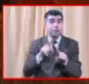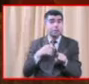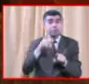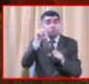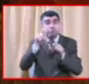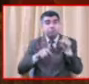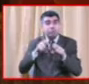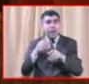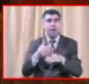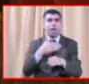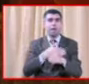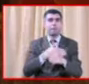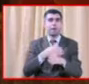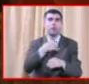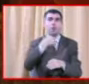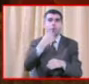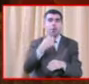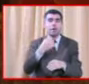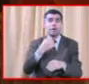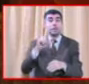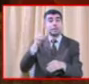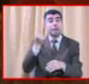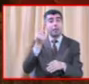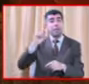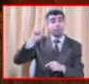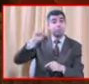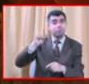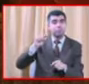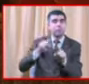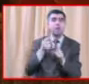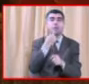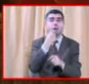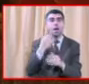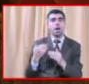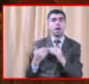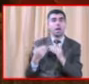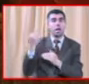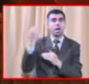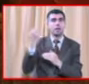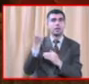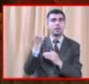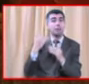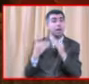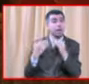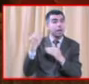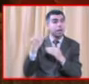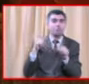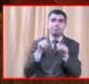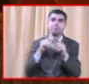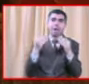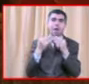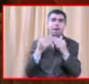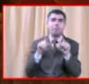قلتها قبل نهار خفضنا الثمن لأن قلنا الأدوية غالية، يعني راه واخا أنا تنعطيك مثلا ناخذوا